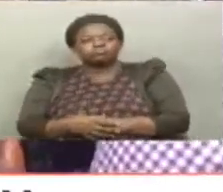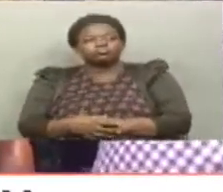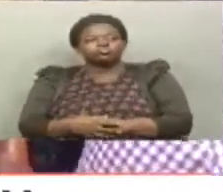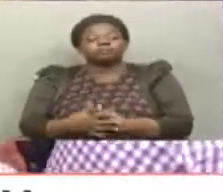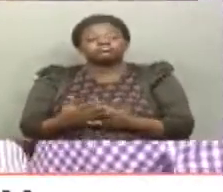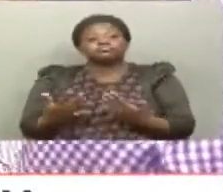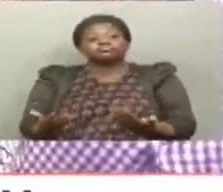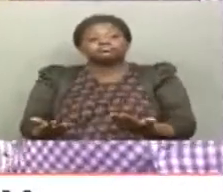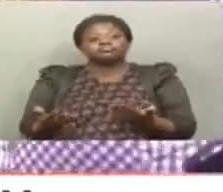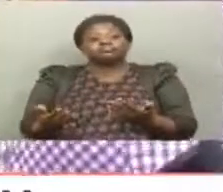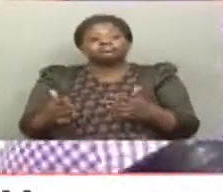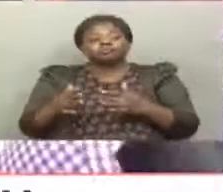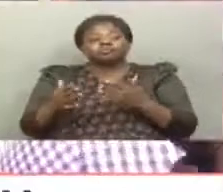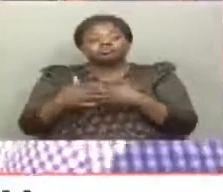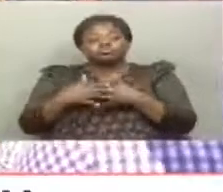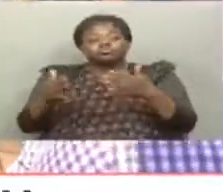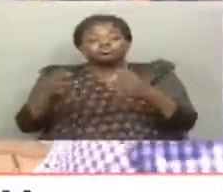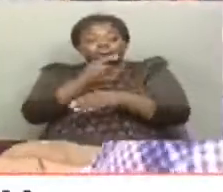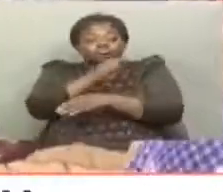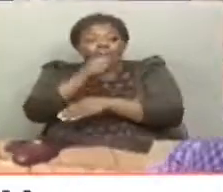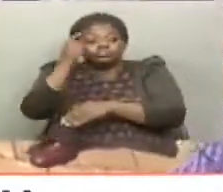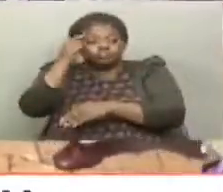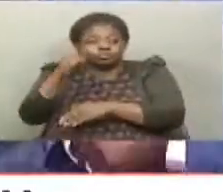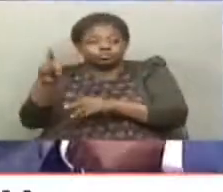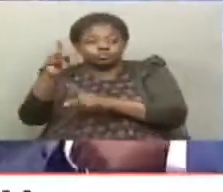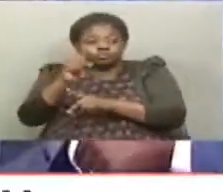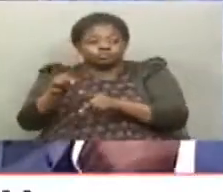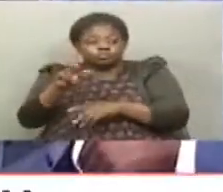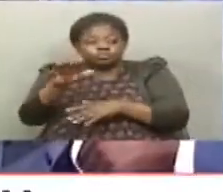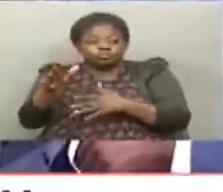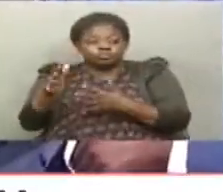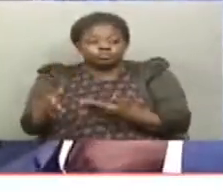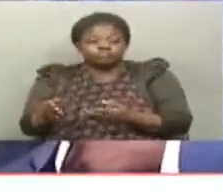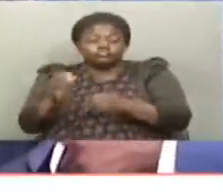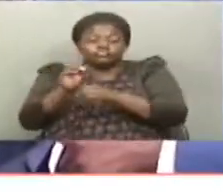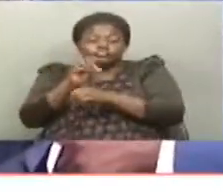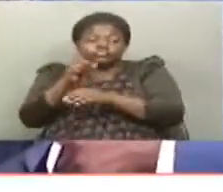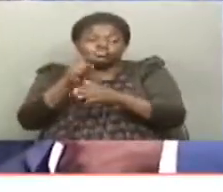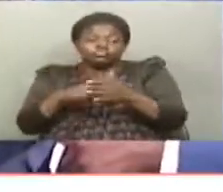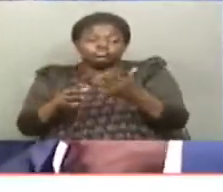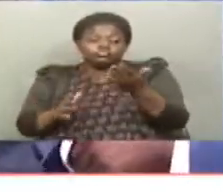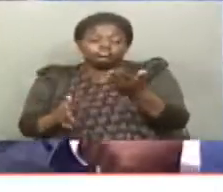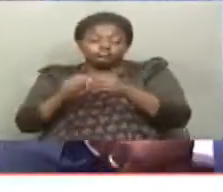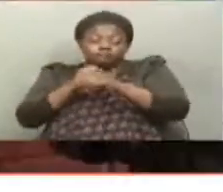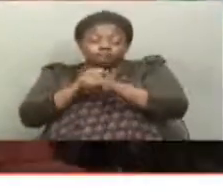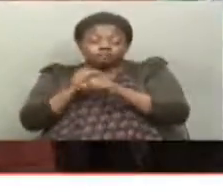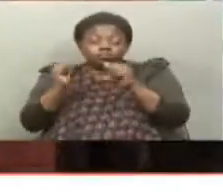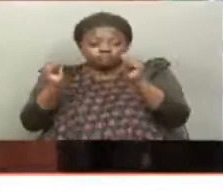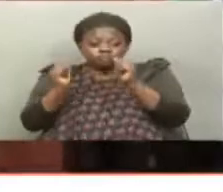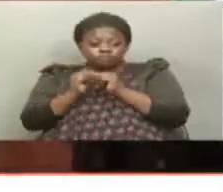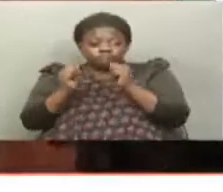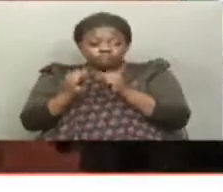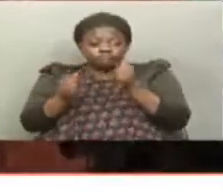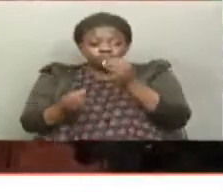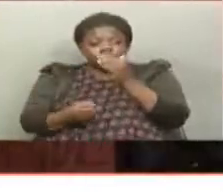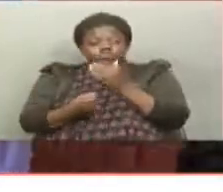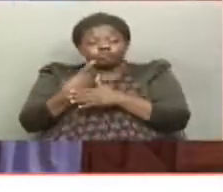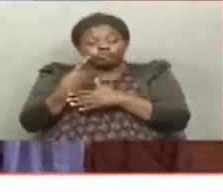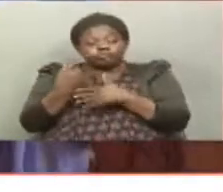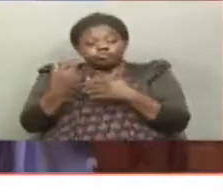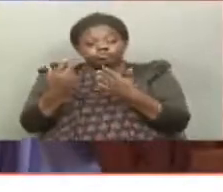kuziga playground agude dwali eri janja abantu wa mchitondo nabo wa magezi buli joko etangira ndwade ezinzo